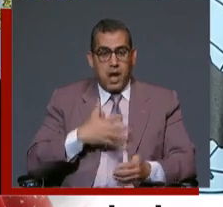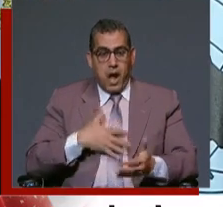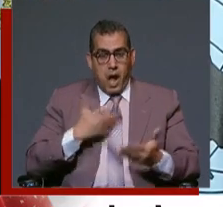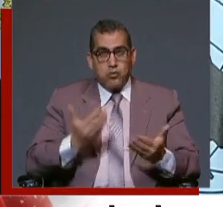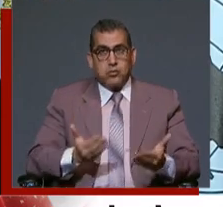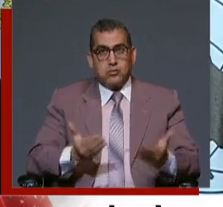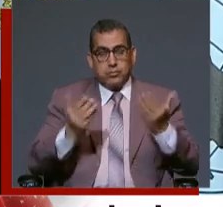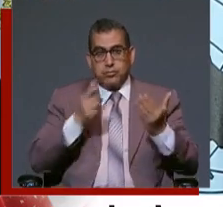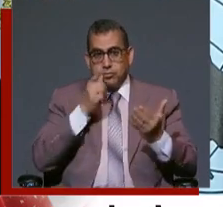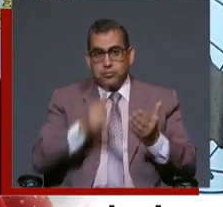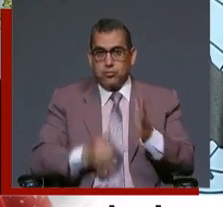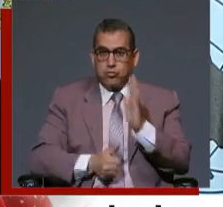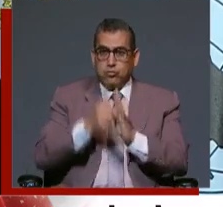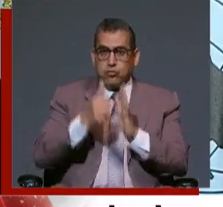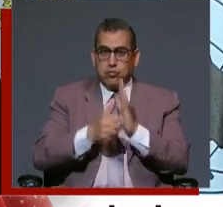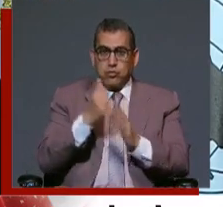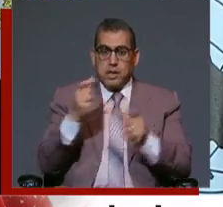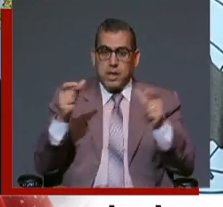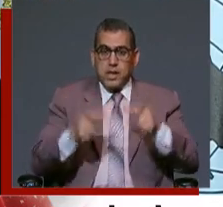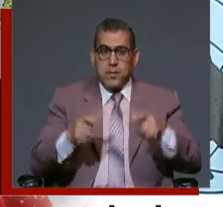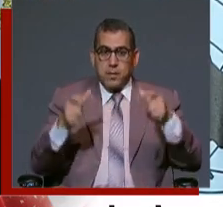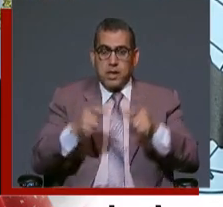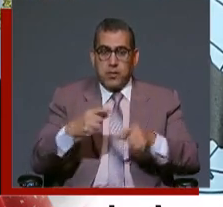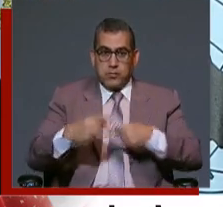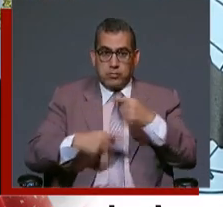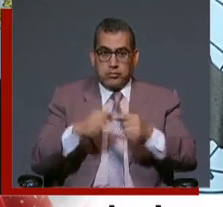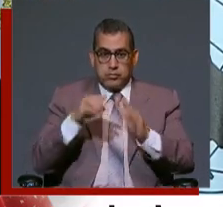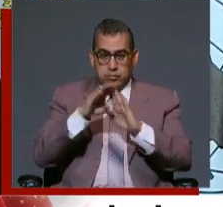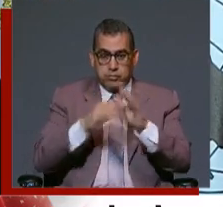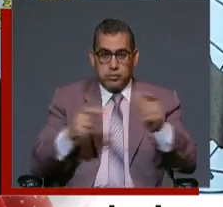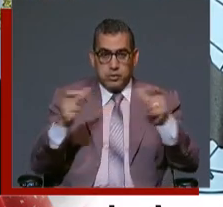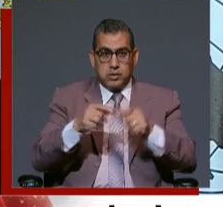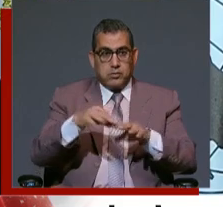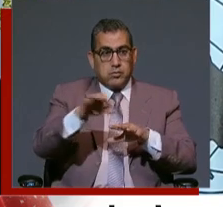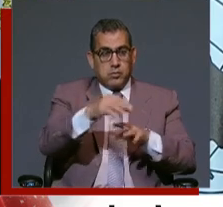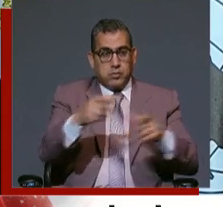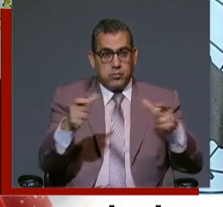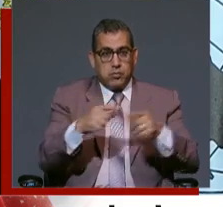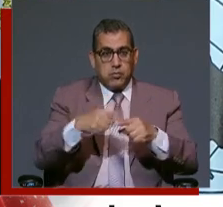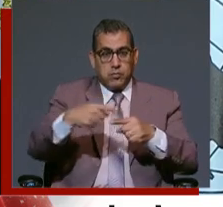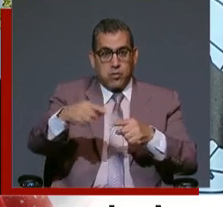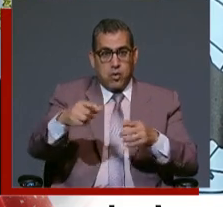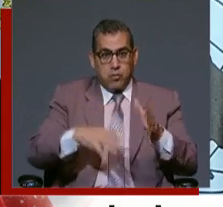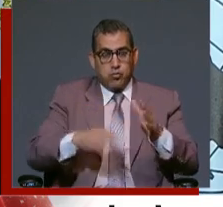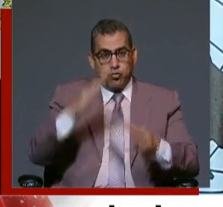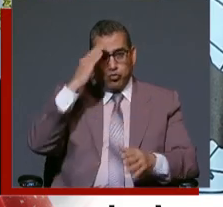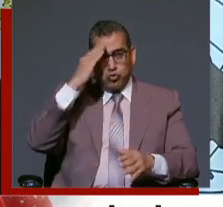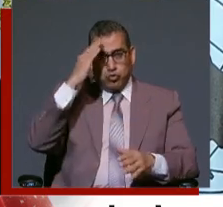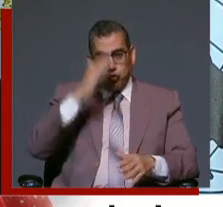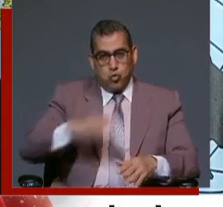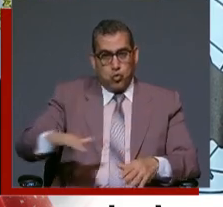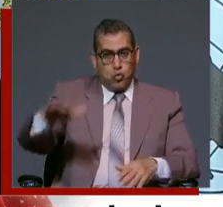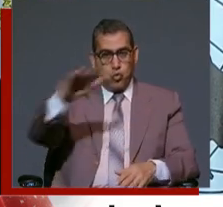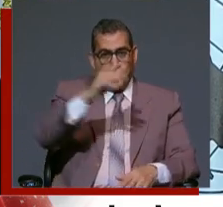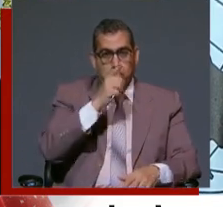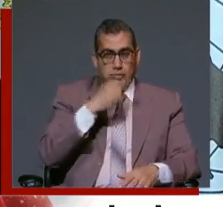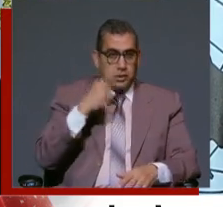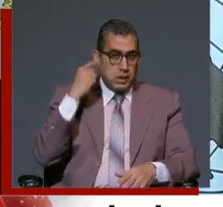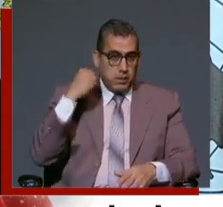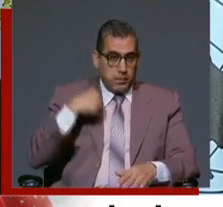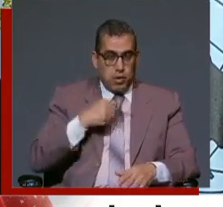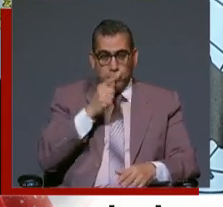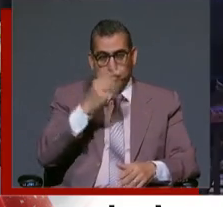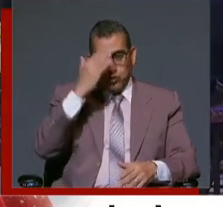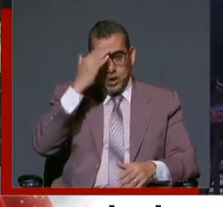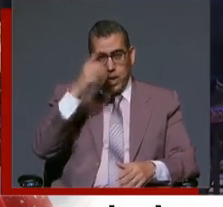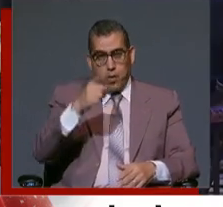التوفيق والسداد لأعمال الاجتماعات السنوية وجميع الفعاليات المصاحبة لها. أشكركم جميعا على حسن استماعكم، والسلام